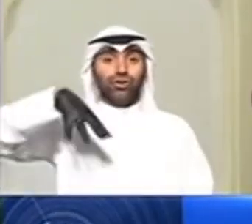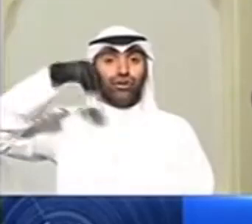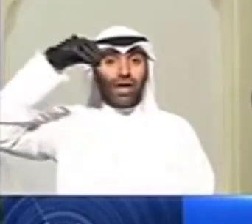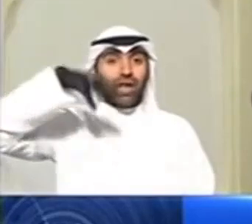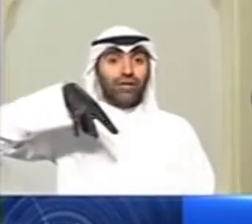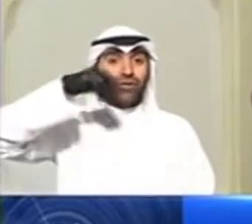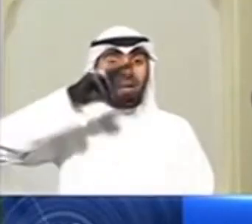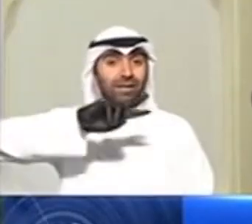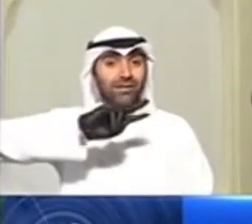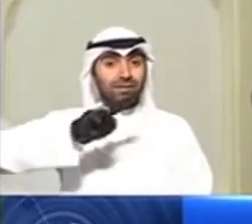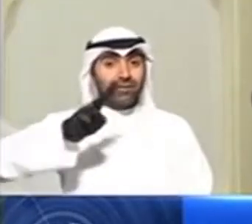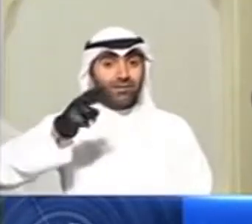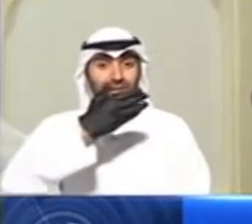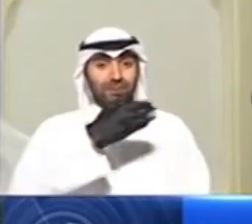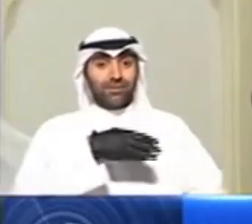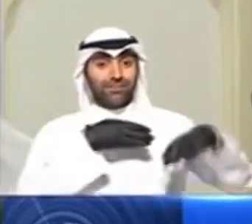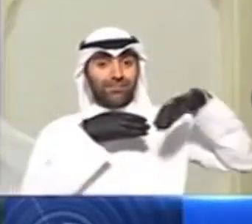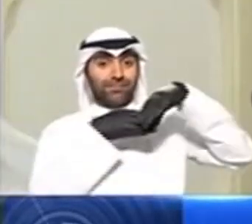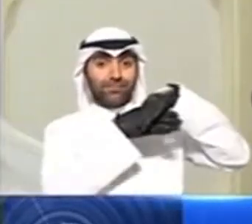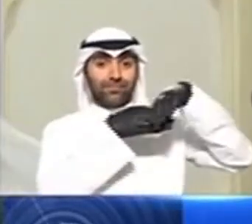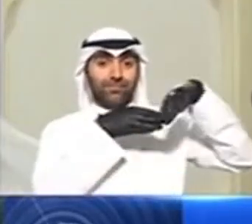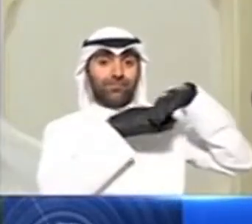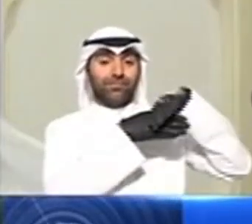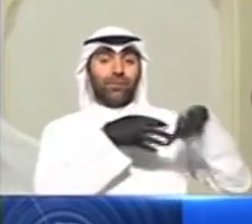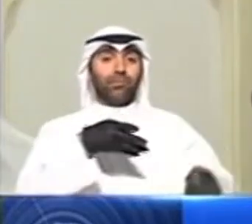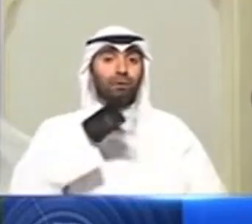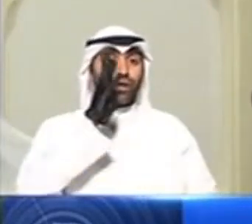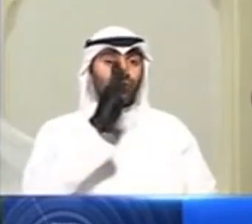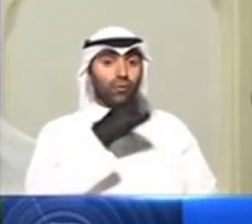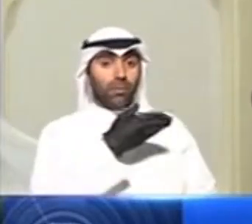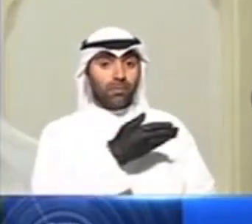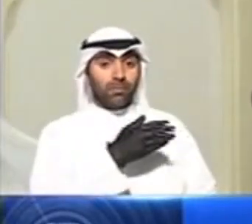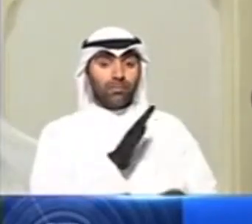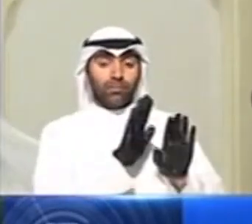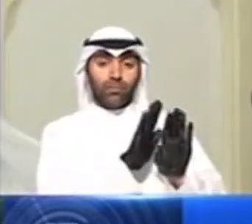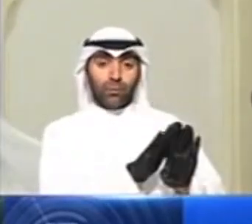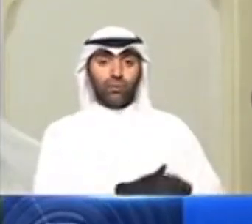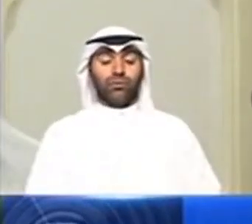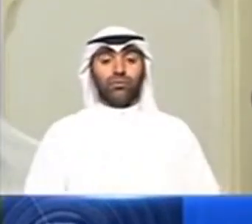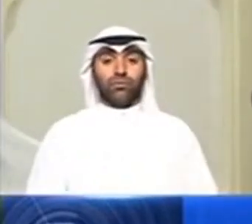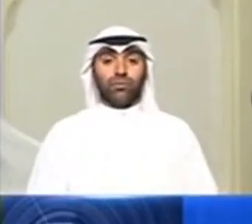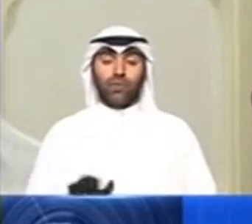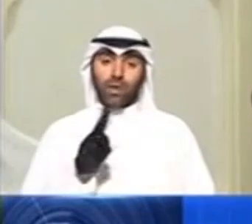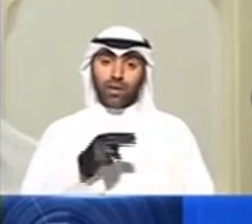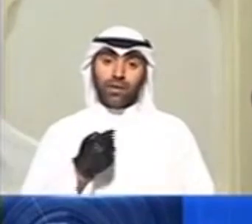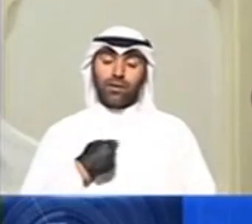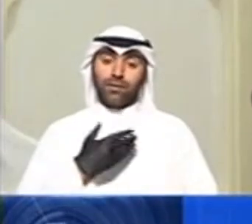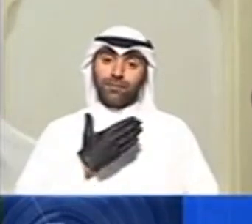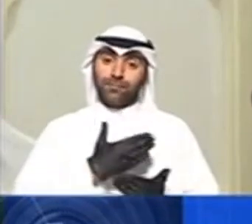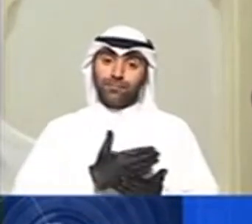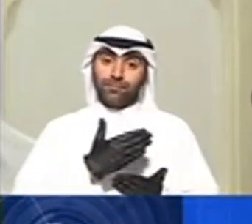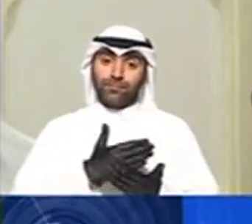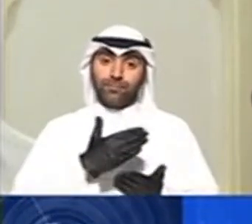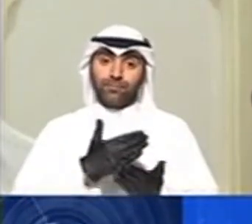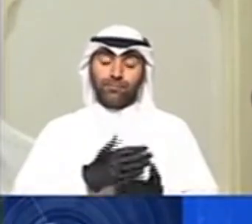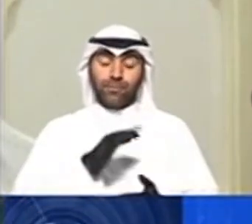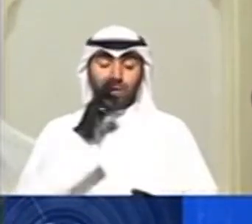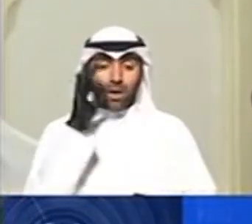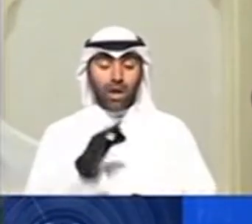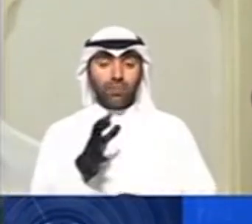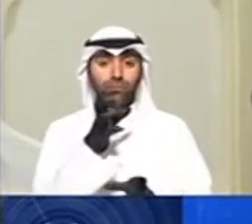يعني توقعنا بانتشار المرض في تلك البلدان، ومن بعدها قمنا بعمل إجراءات مشددة لجميع يعني